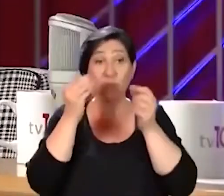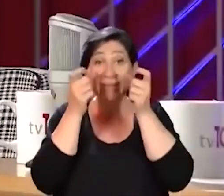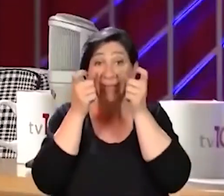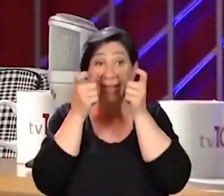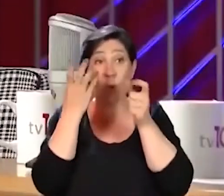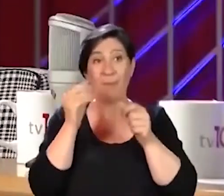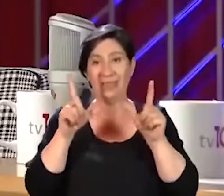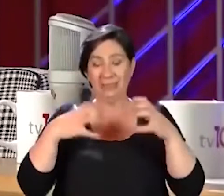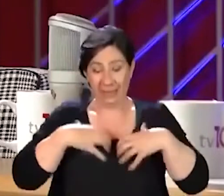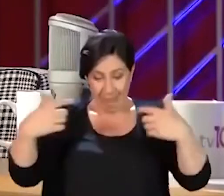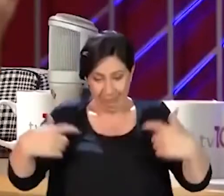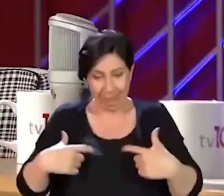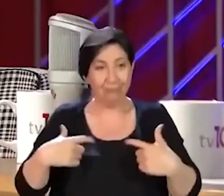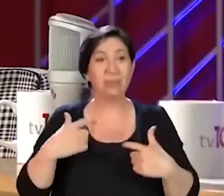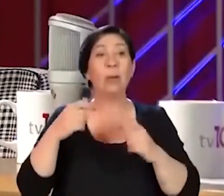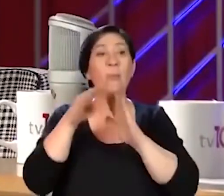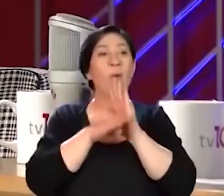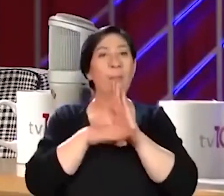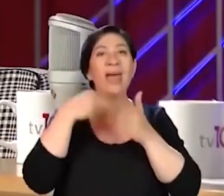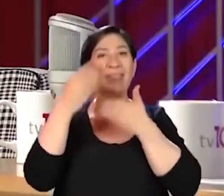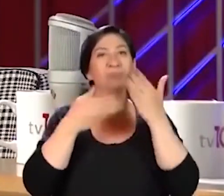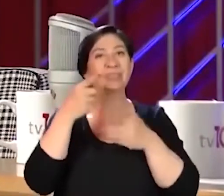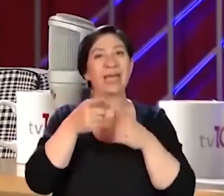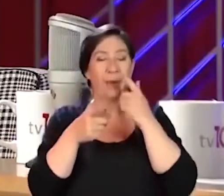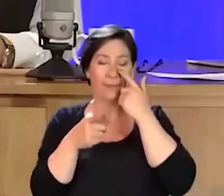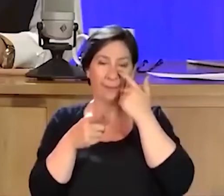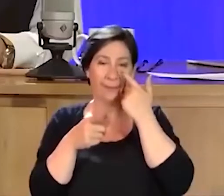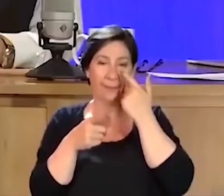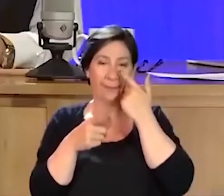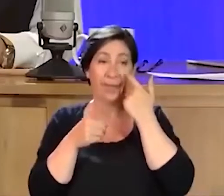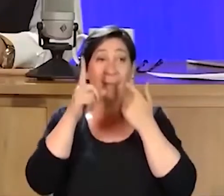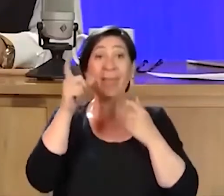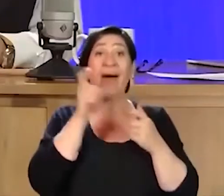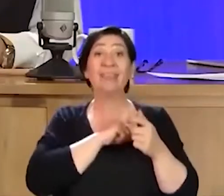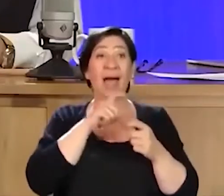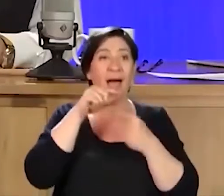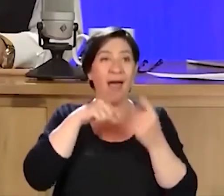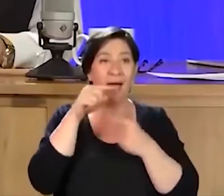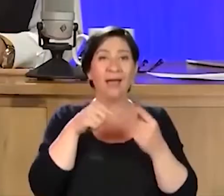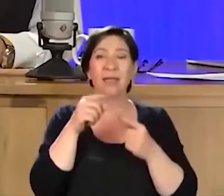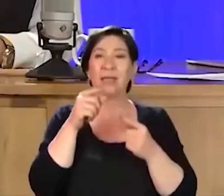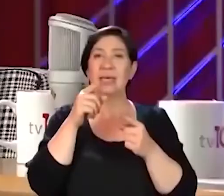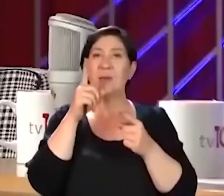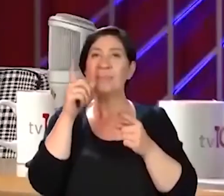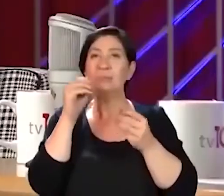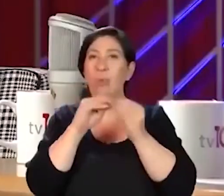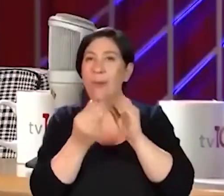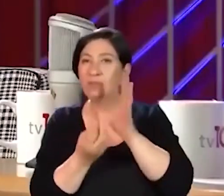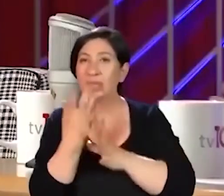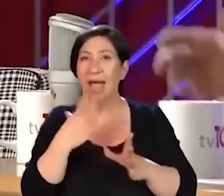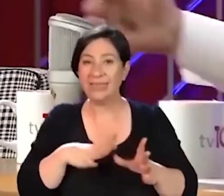etmeniz gereken şey Güvenlik oluyor ve Hani programdan da bahsetmiştik ya Hani hep bir hata arar bir kusur Arar gibi